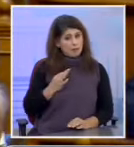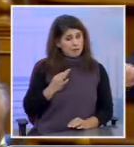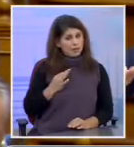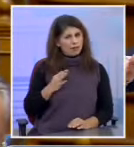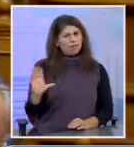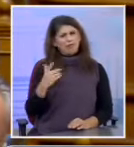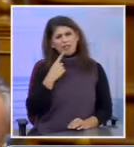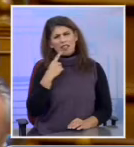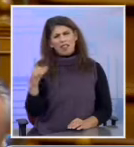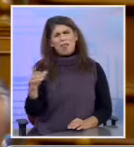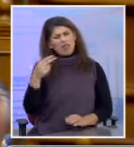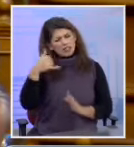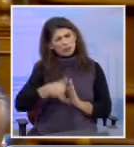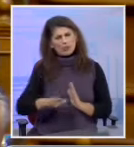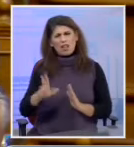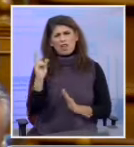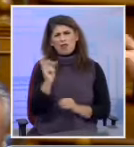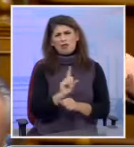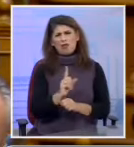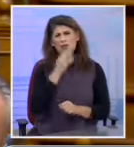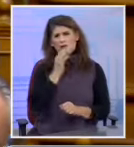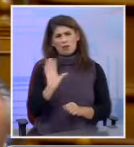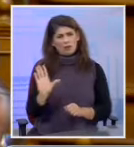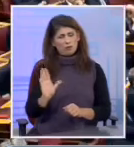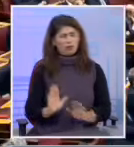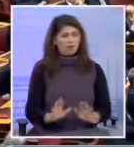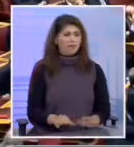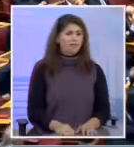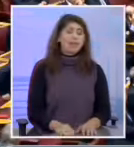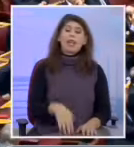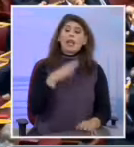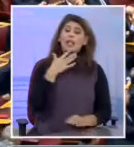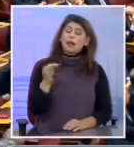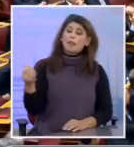αναφερθήκατε, θα πω για την ταμπακέρα, 20 λεπτά μίλαγα, μην βιάζεστε. Και επειδή